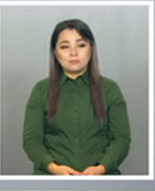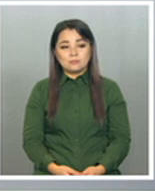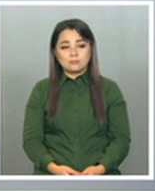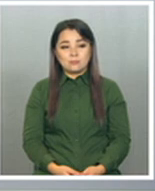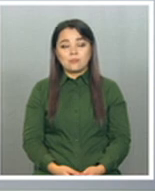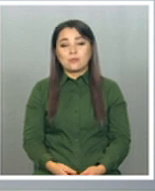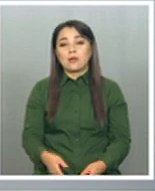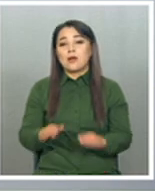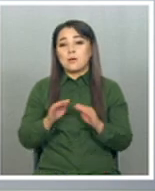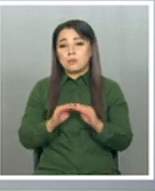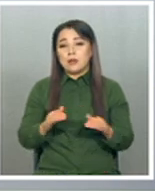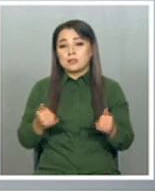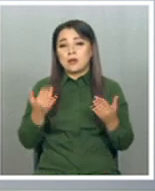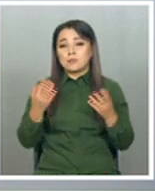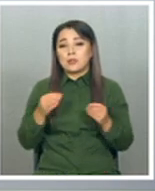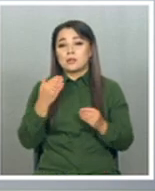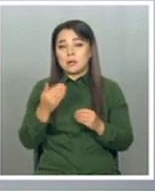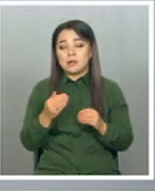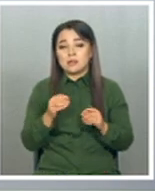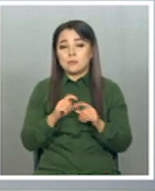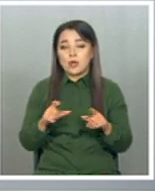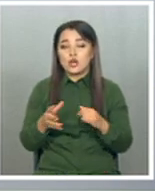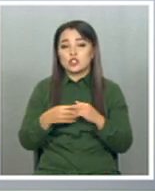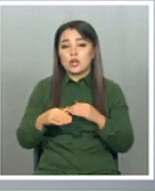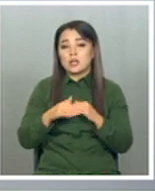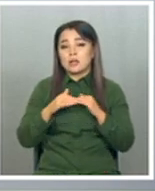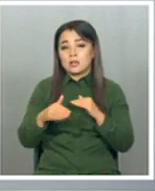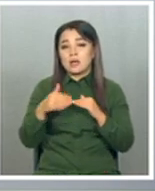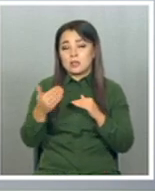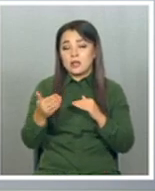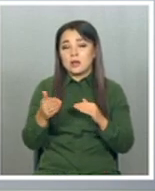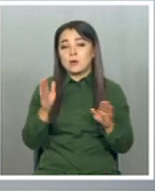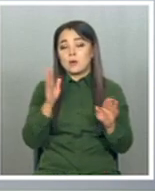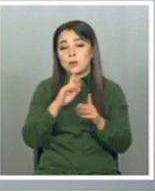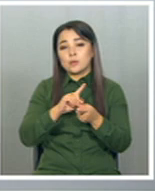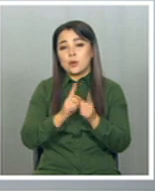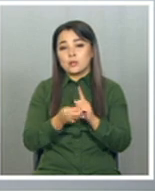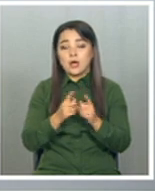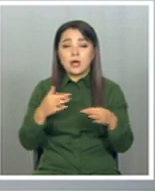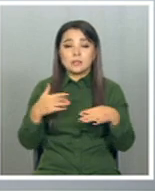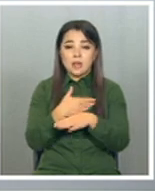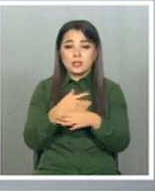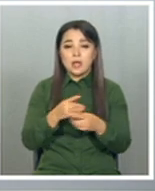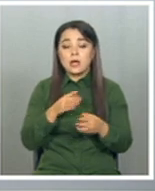Балар, біз бүгін сіздермен жер қыртысының тектоникалық қозғалыстарын